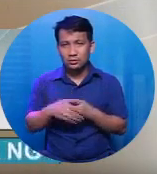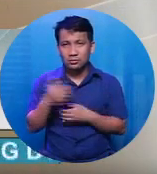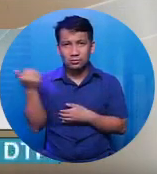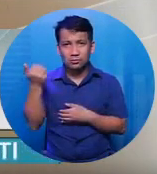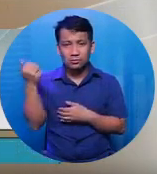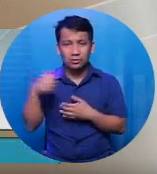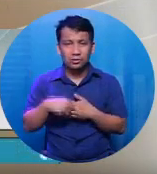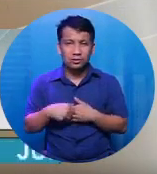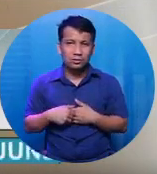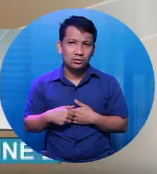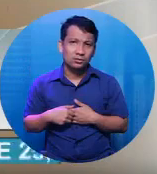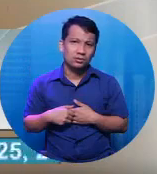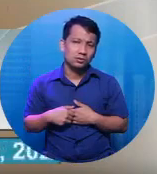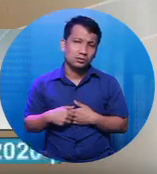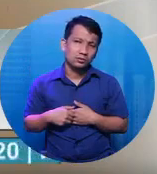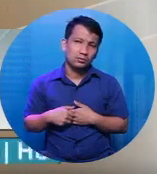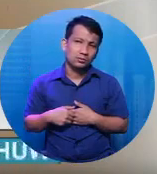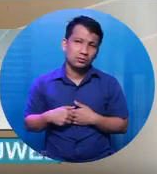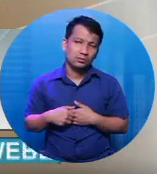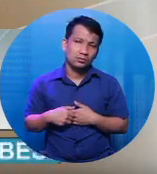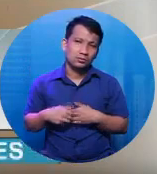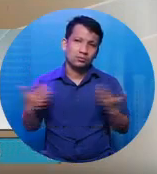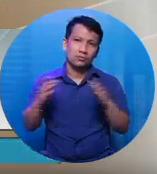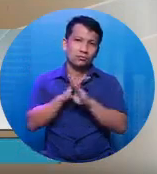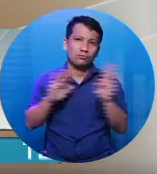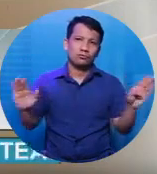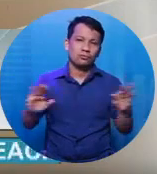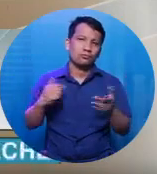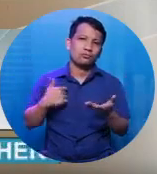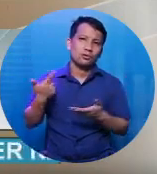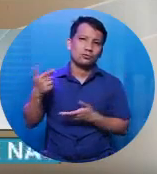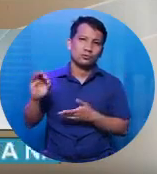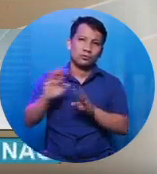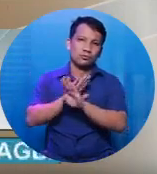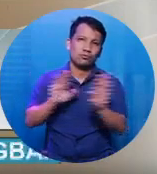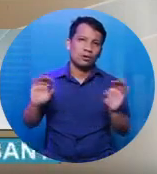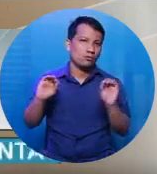ikaw? Wala pa ako, sir. Wala pa ako sa kabit ko. Wala pa akong kabit, sir.